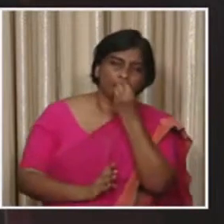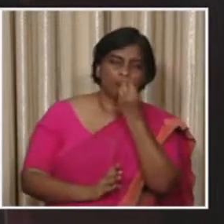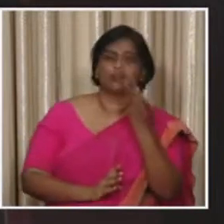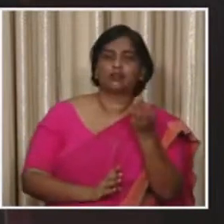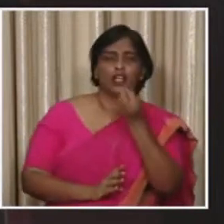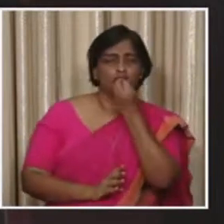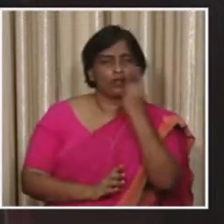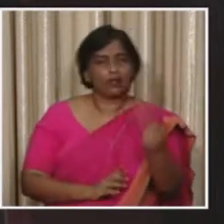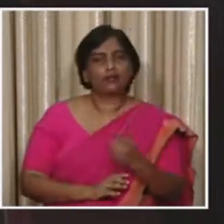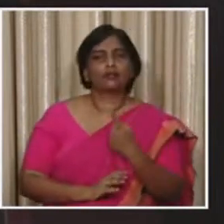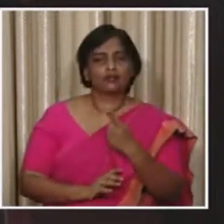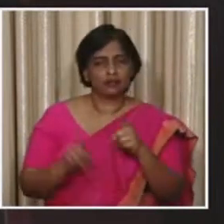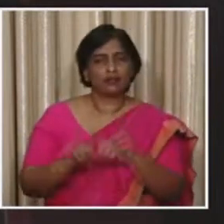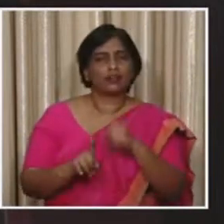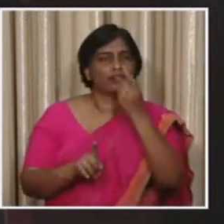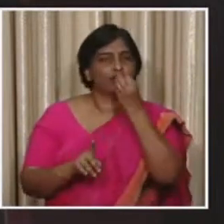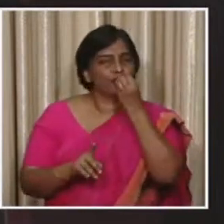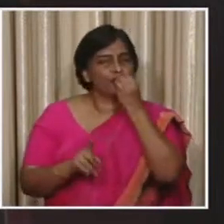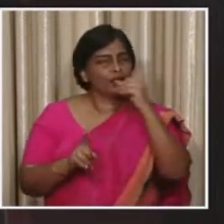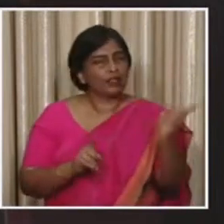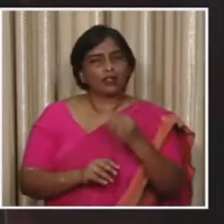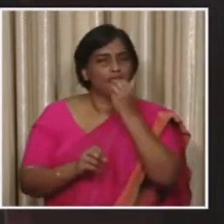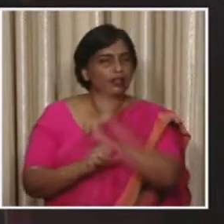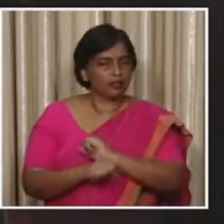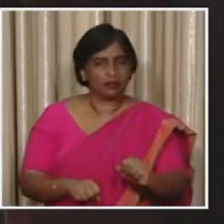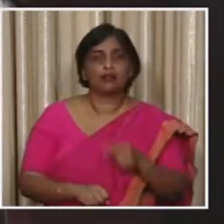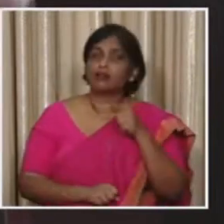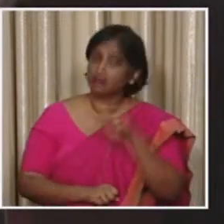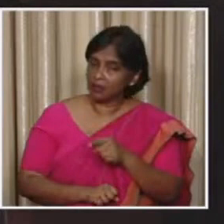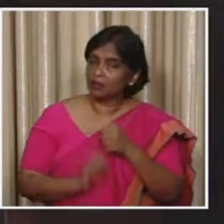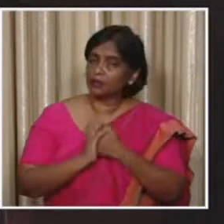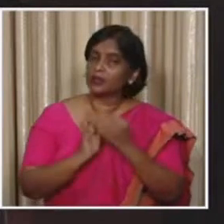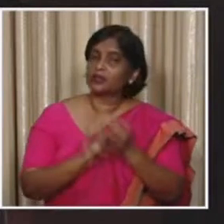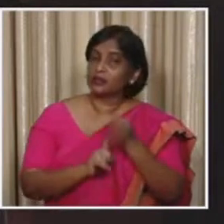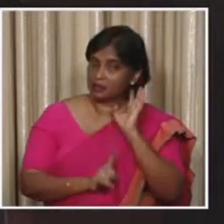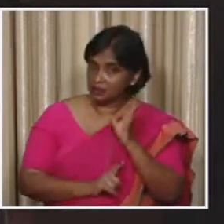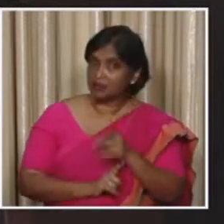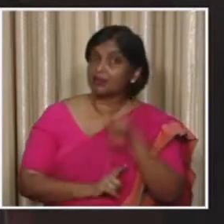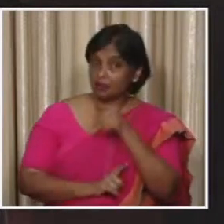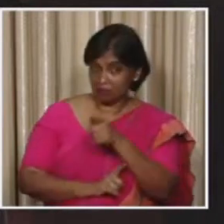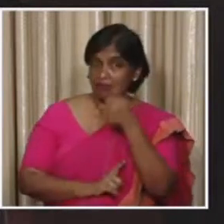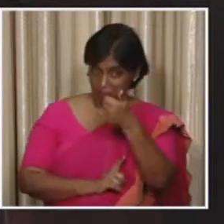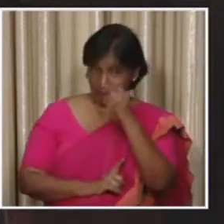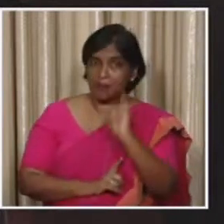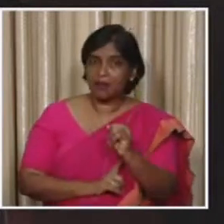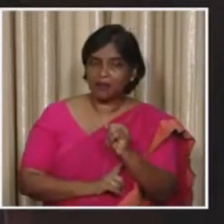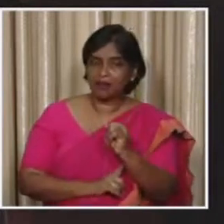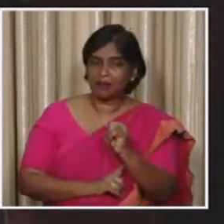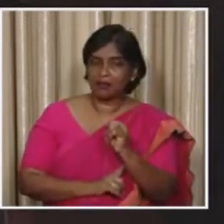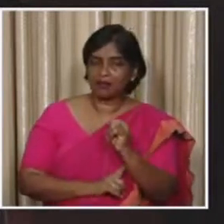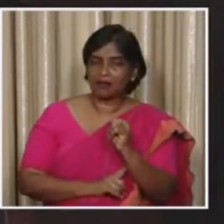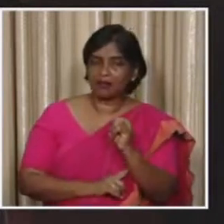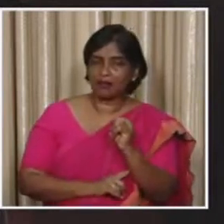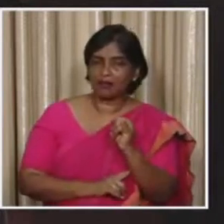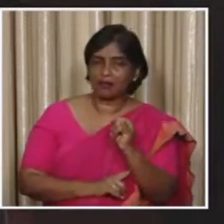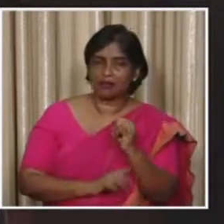අය එකම ආහාර වේලක්වත් ගන්න නැතිකොට ගරු ජනාධිපතිතුමා ඒක සුබද අසුබද? ඔබතුමා